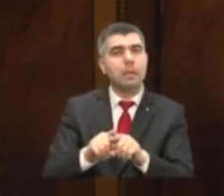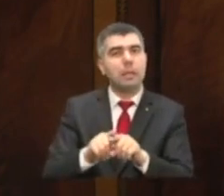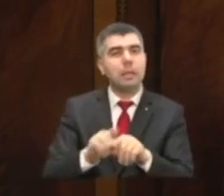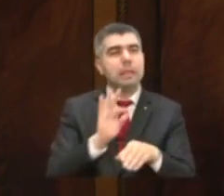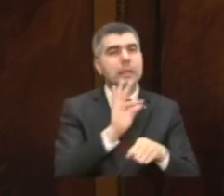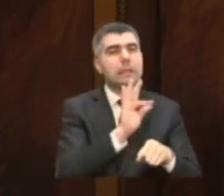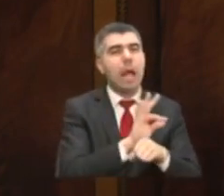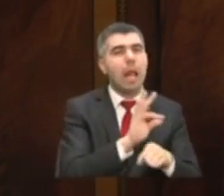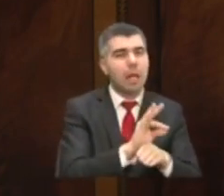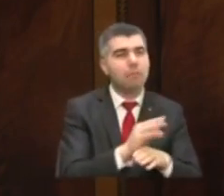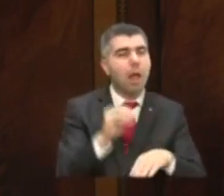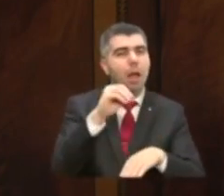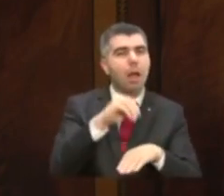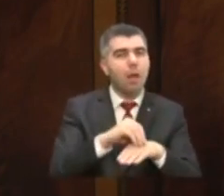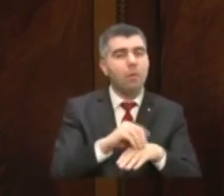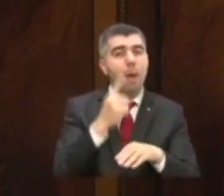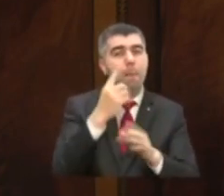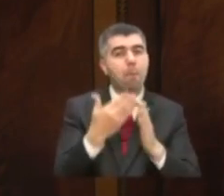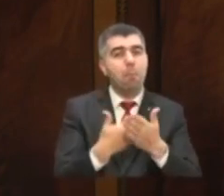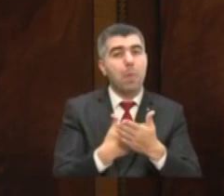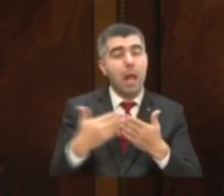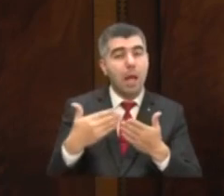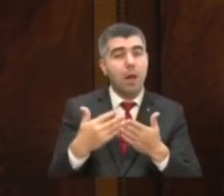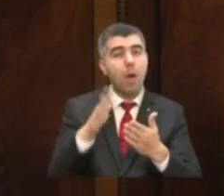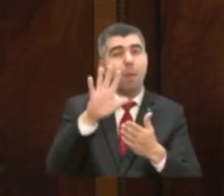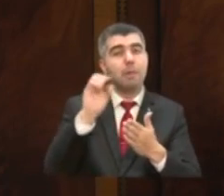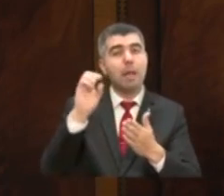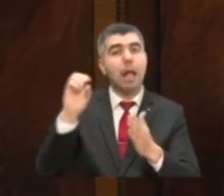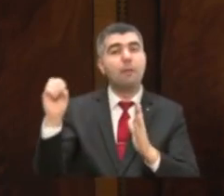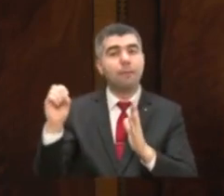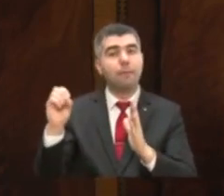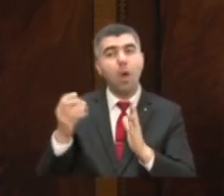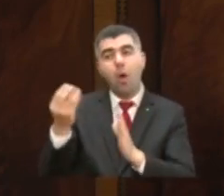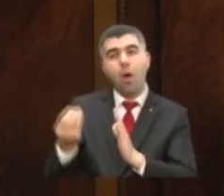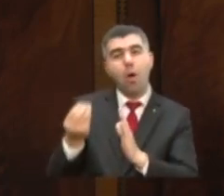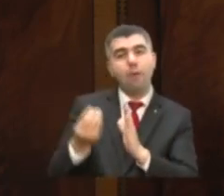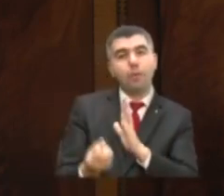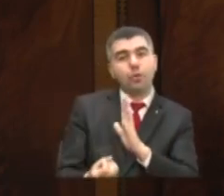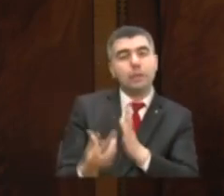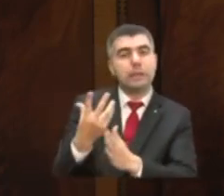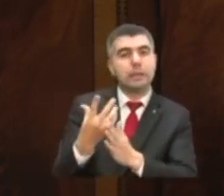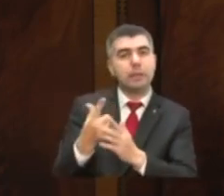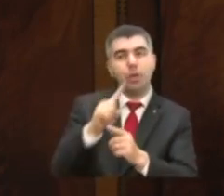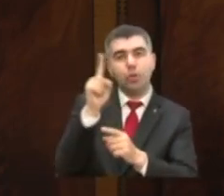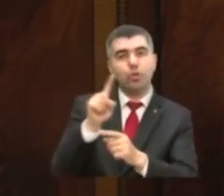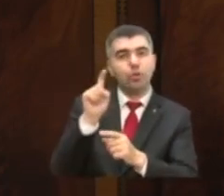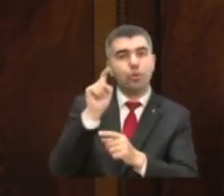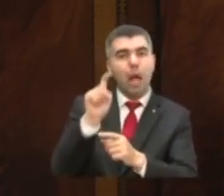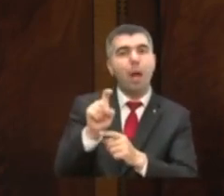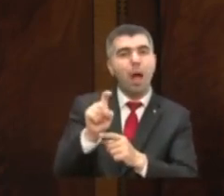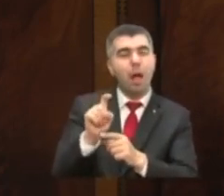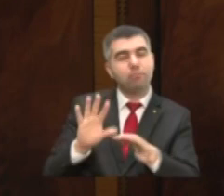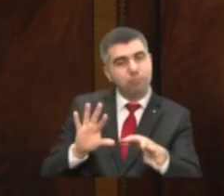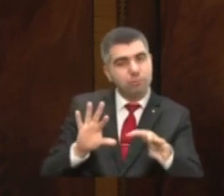فيه 1,350,000,000 درهم لإدراج 100,000 طفل جديد، وتوقيع 12 اتفاقية شراكة مع مجالس الجهات لإنجاح هذا